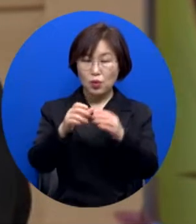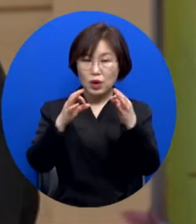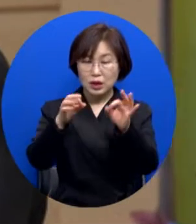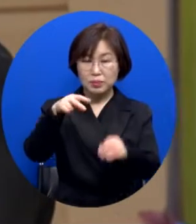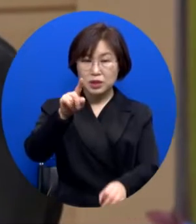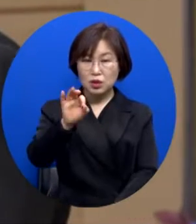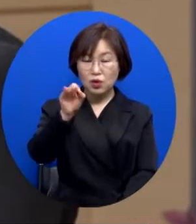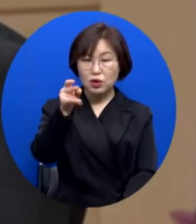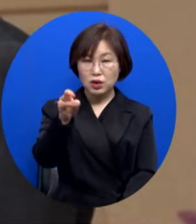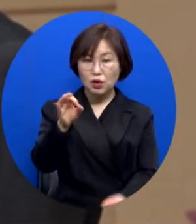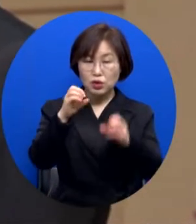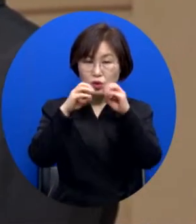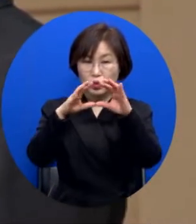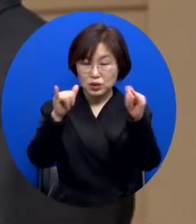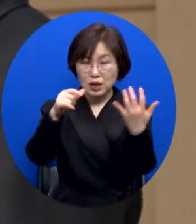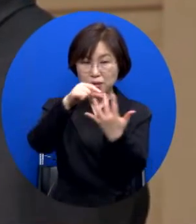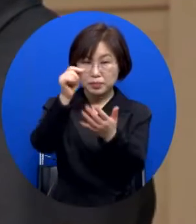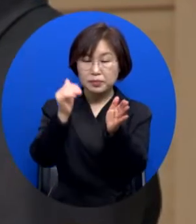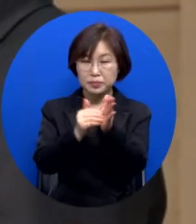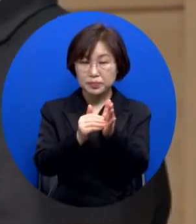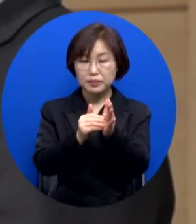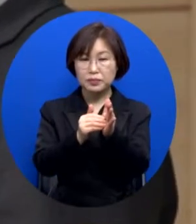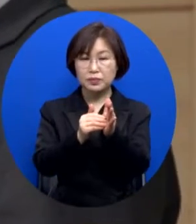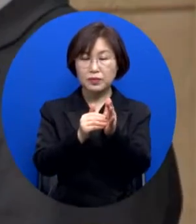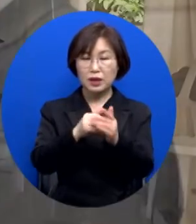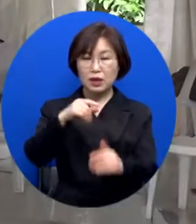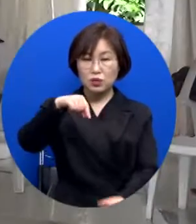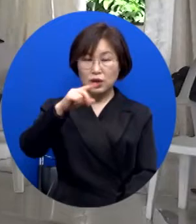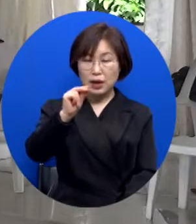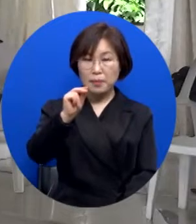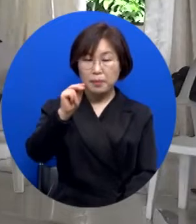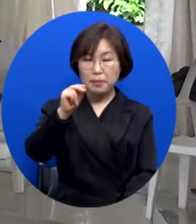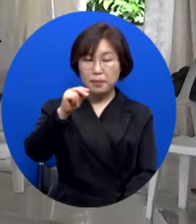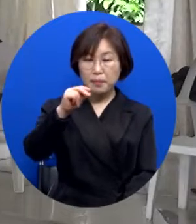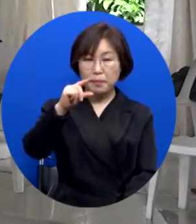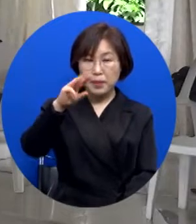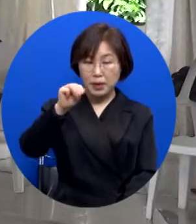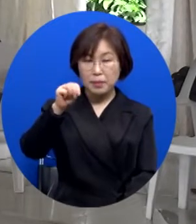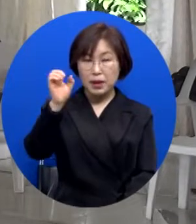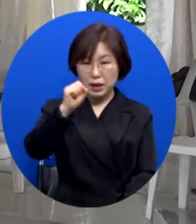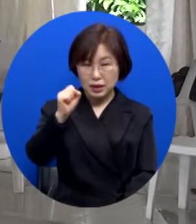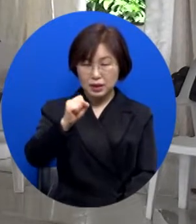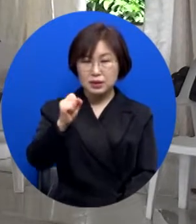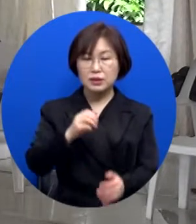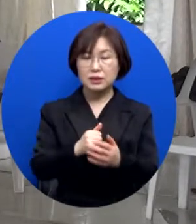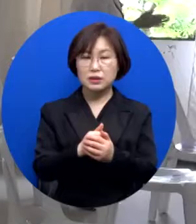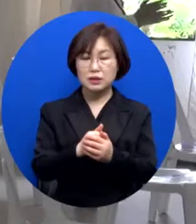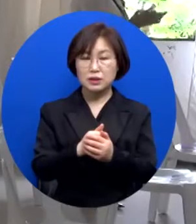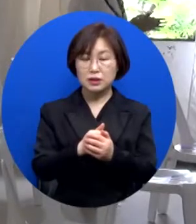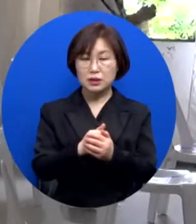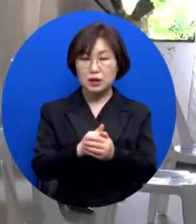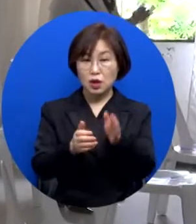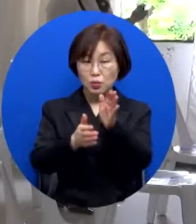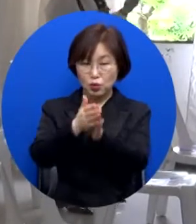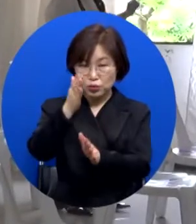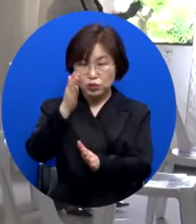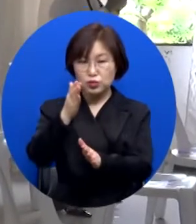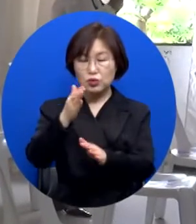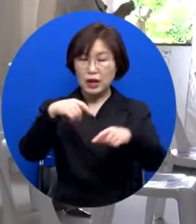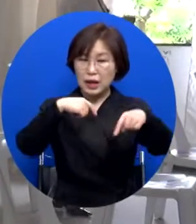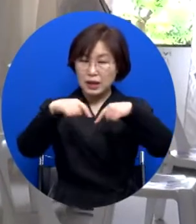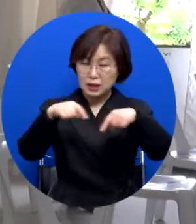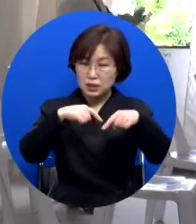선교사를 임명한 바 있습니다 이에 따라 쥐 ms 필리핀 지역 상 교부는 본부로부터 행정과 인사